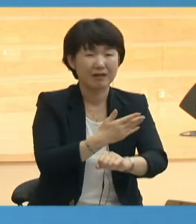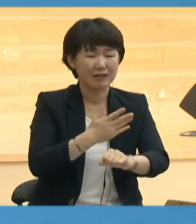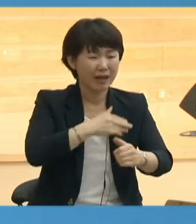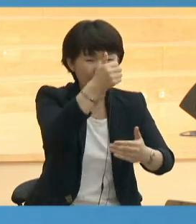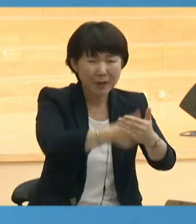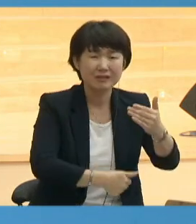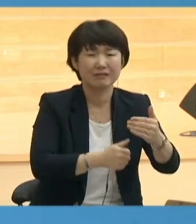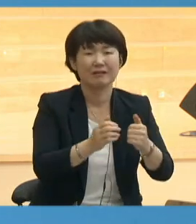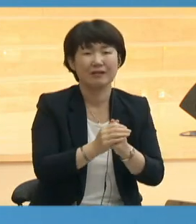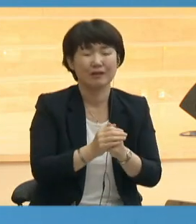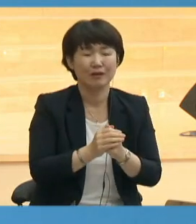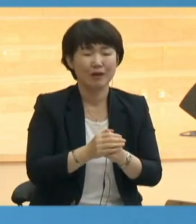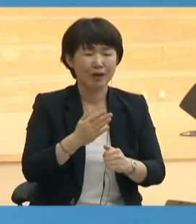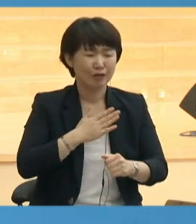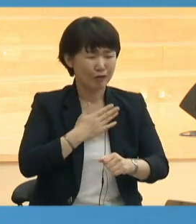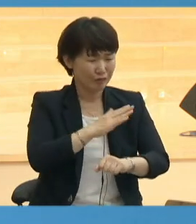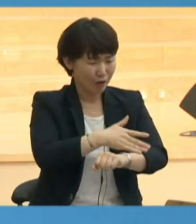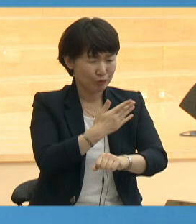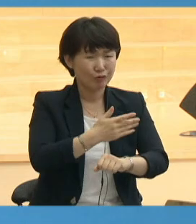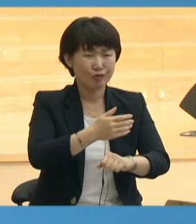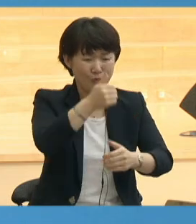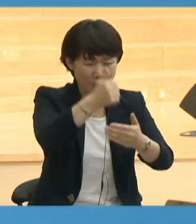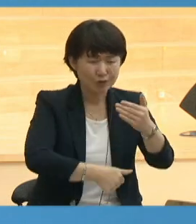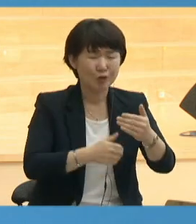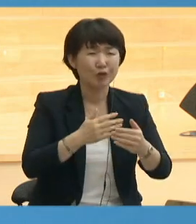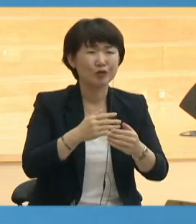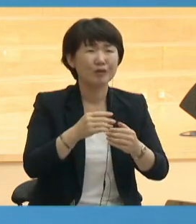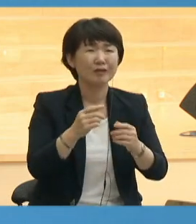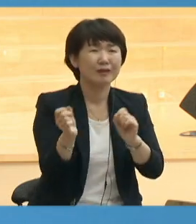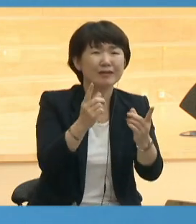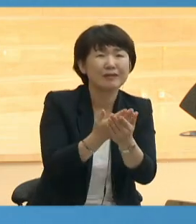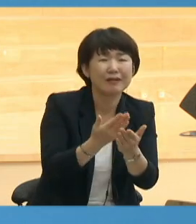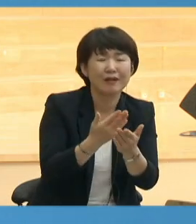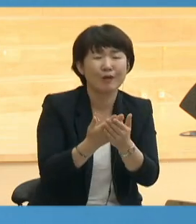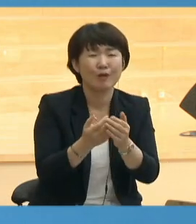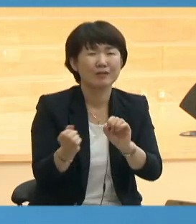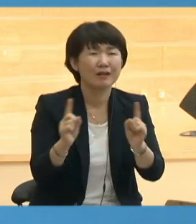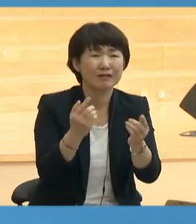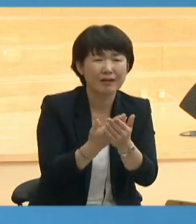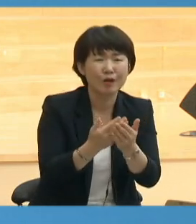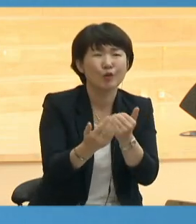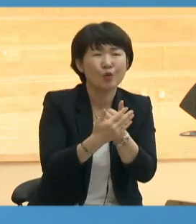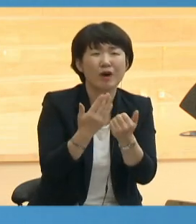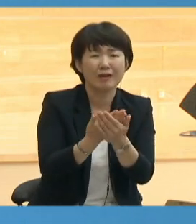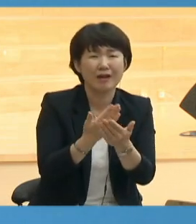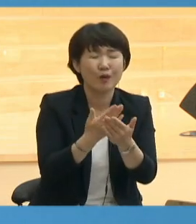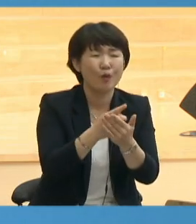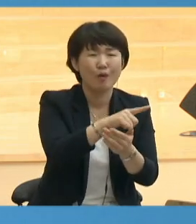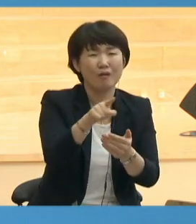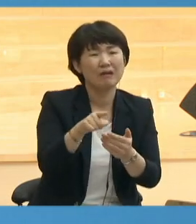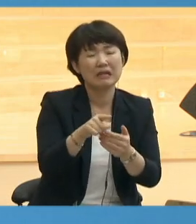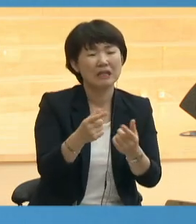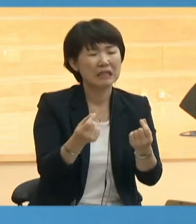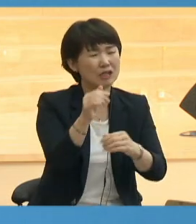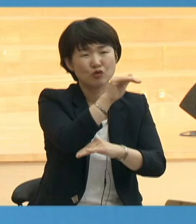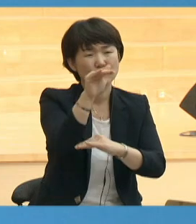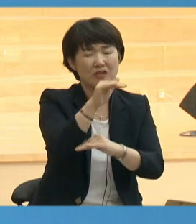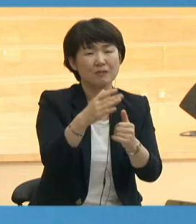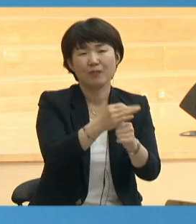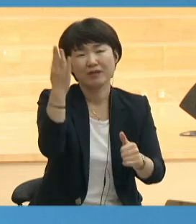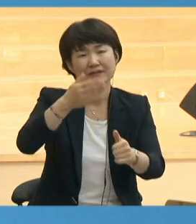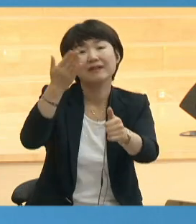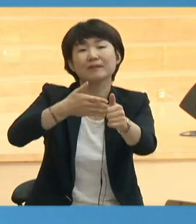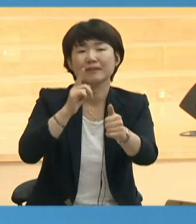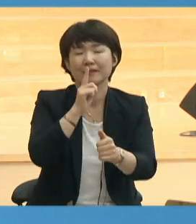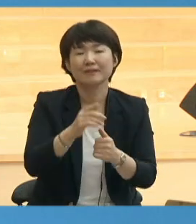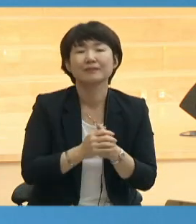돈을 봤으니까 거기 빠져가지고 호조 거리면서 앨범이 엘프 미 제발 그런 수준에서 벗어나 라그 마린 거예요 자